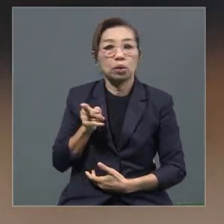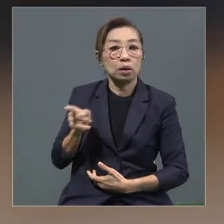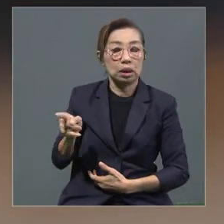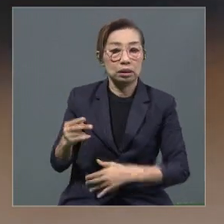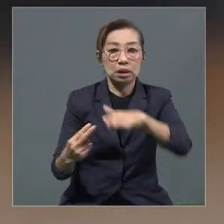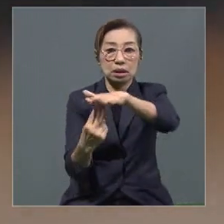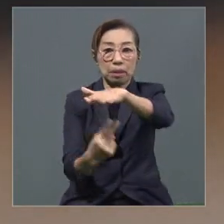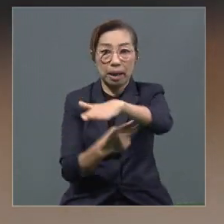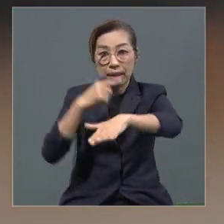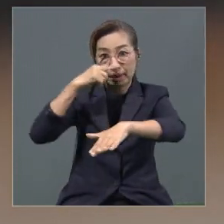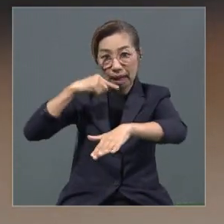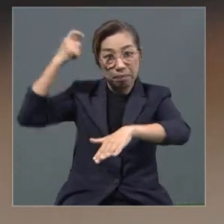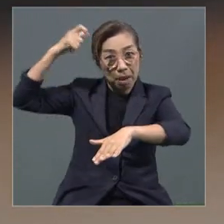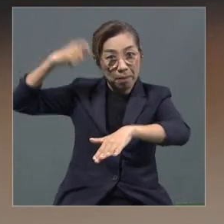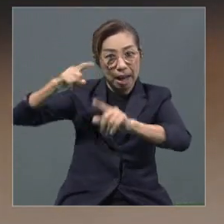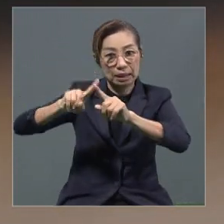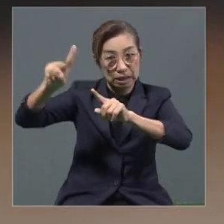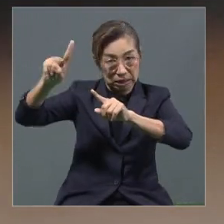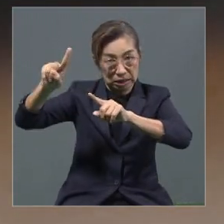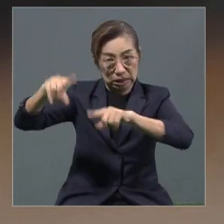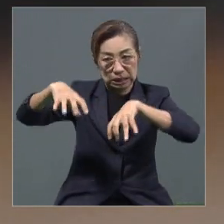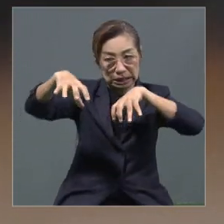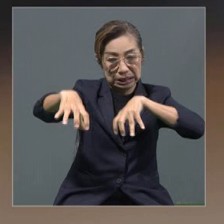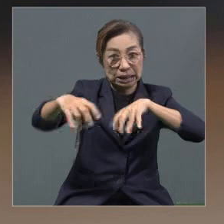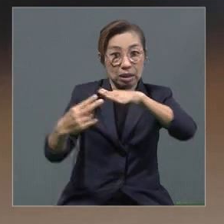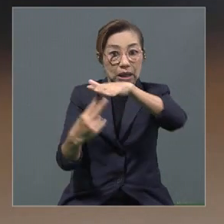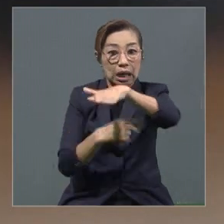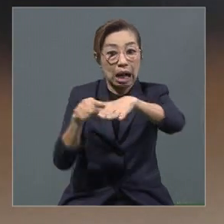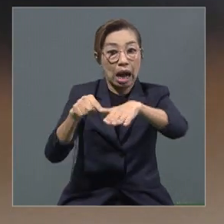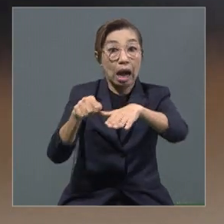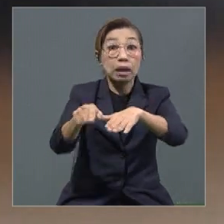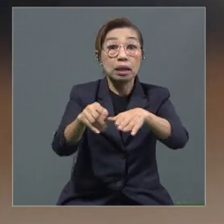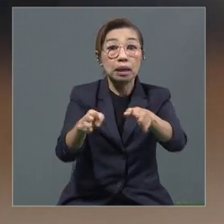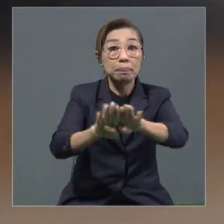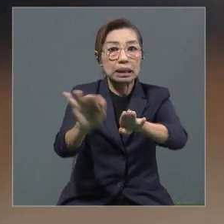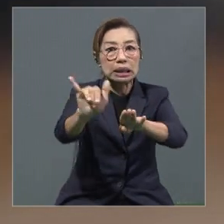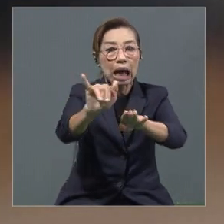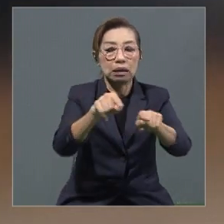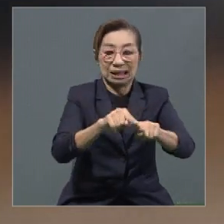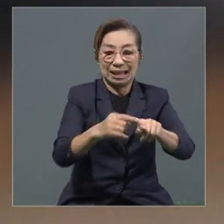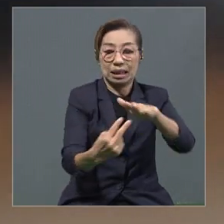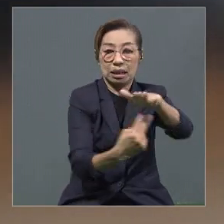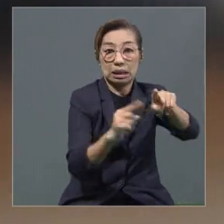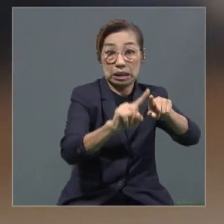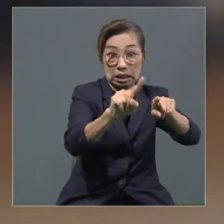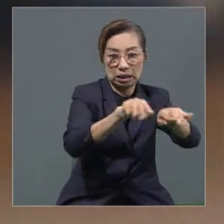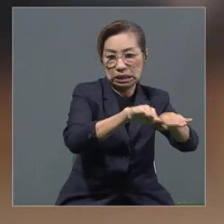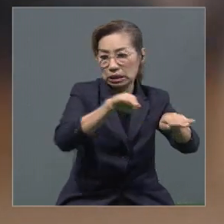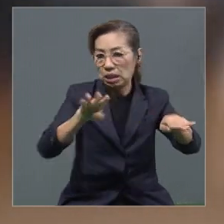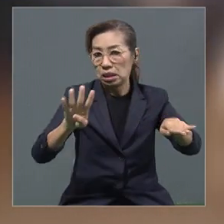พานมิตรภาพไทยเมียนมาแห่งที่1ไม่ใช่จุดที่ปิดนะจุดที่ปิดคือแห่งที่2แต่ว่ามันห่างกันแค่4โลคุณผู้ชมภ